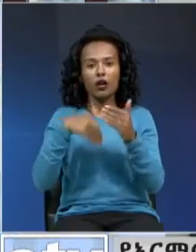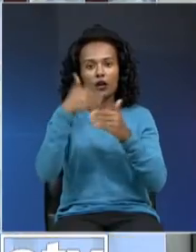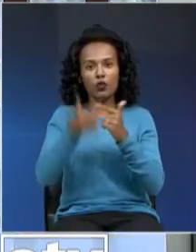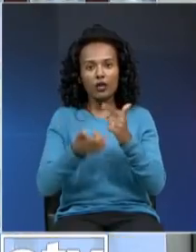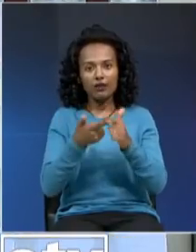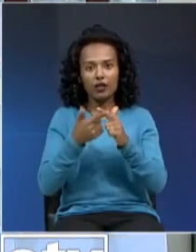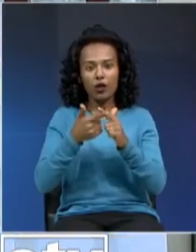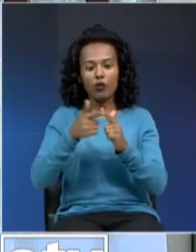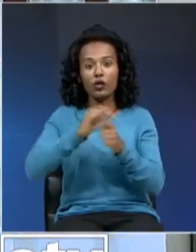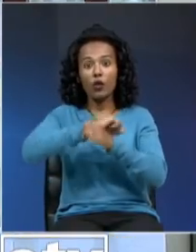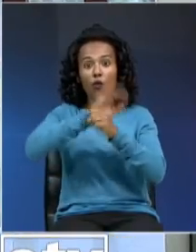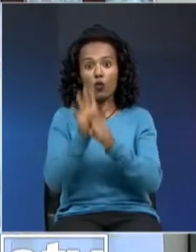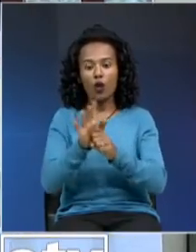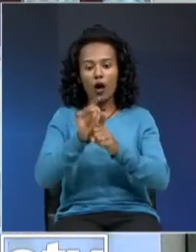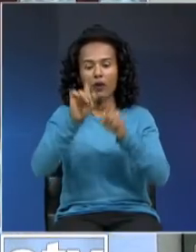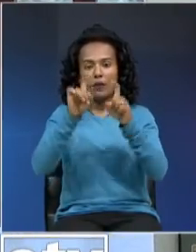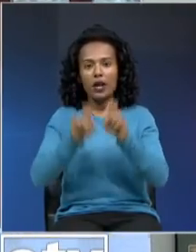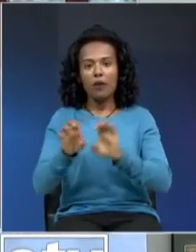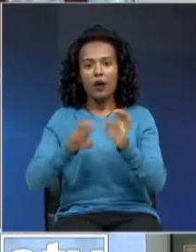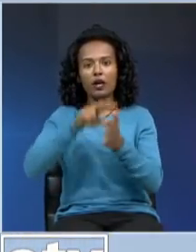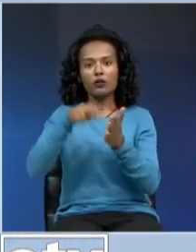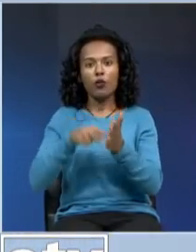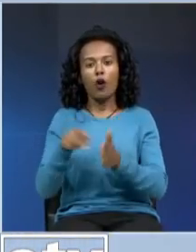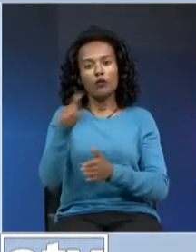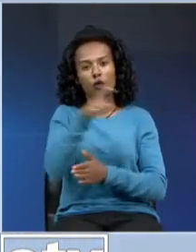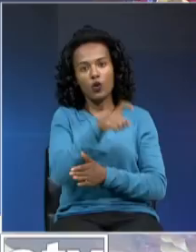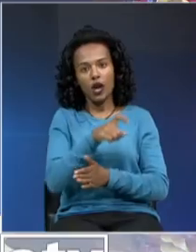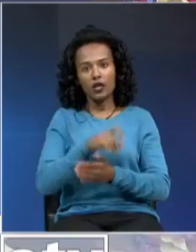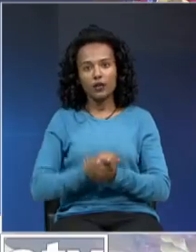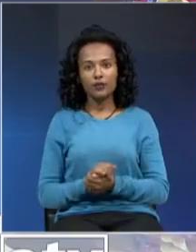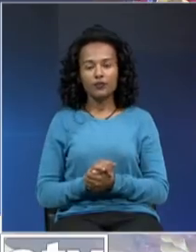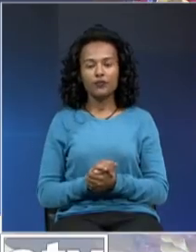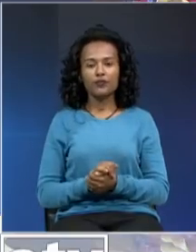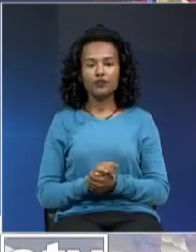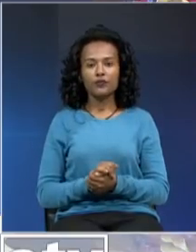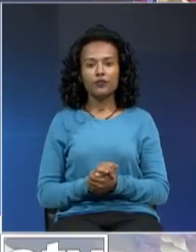ሁለተኛው የኮሮና ቫይረስ ምርመራ የሚያደርግ ተቋም ይሆናል።